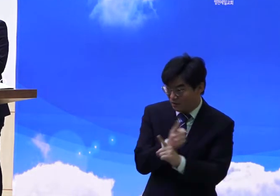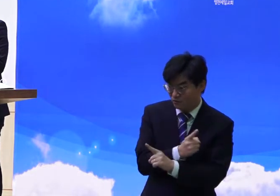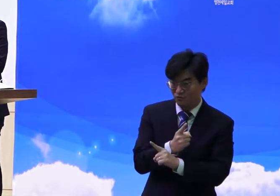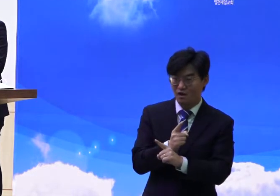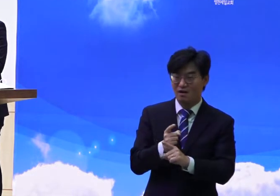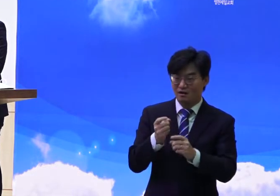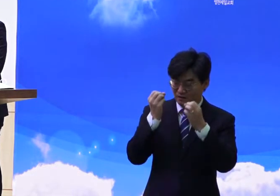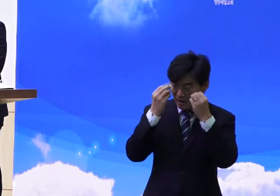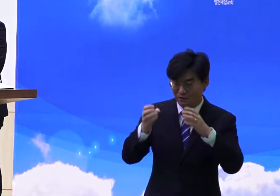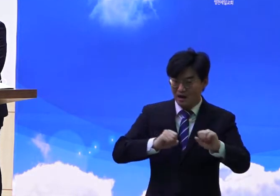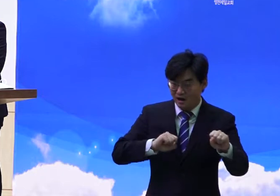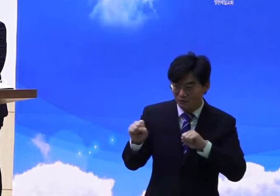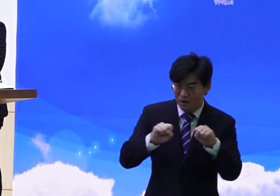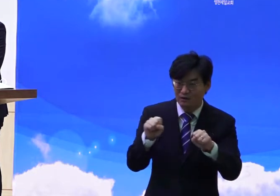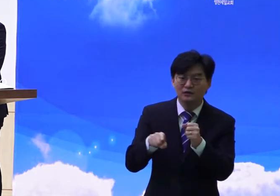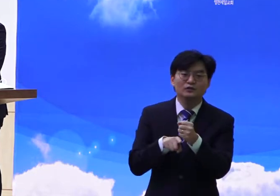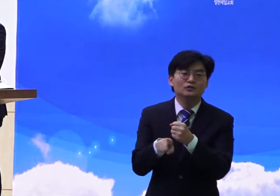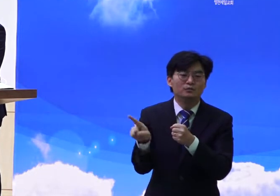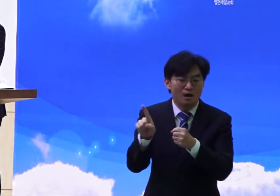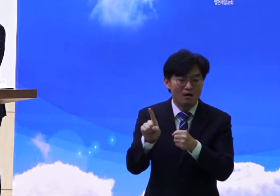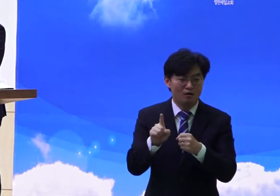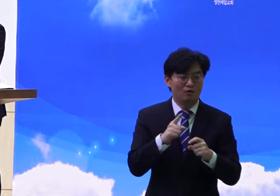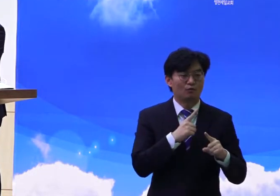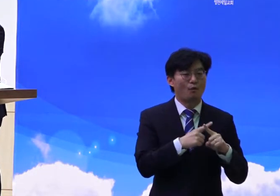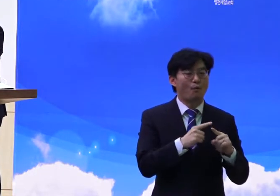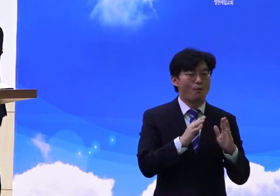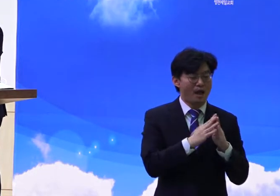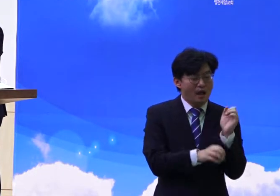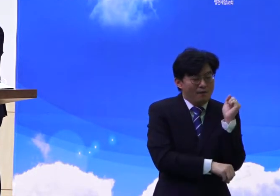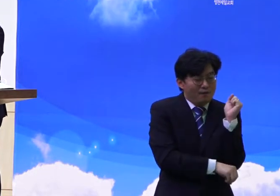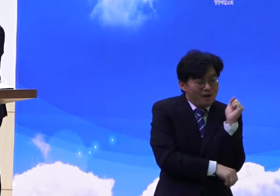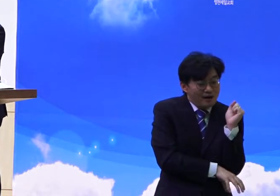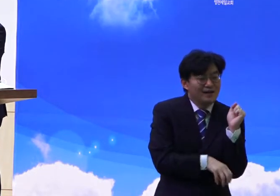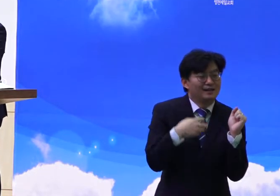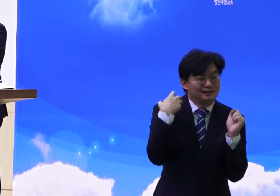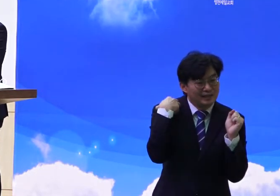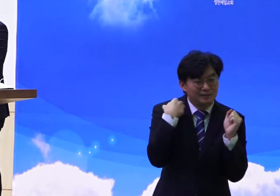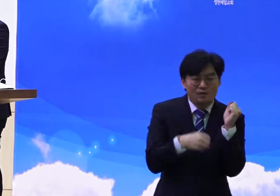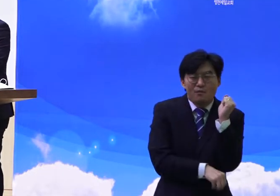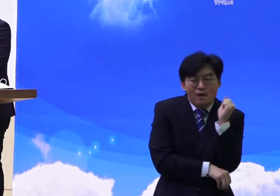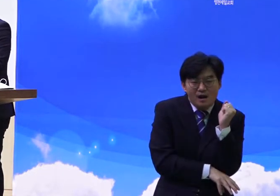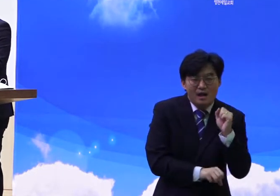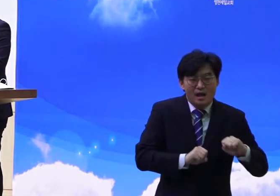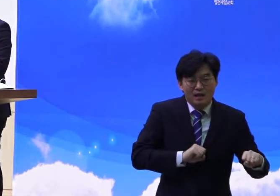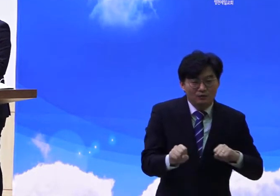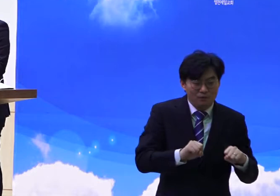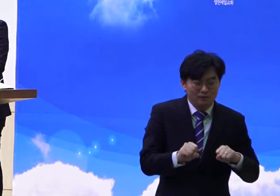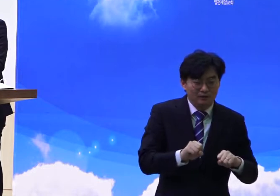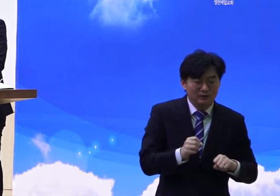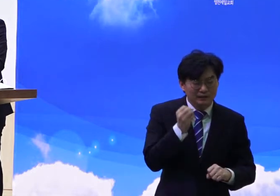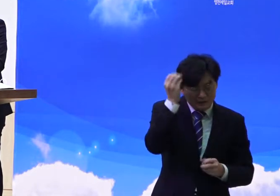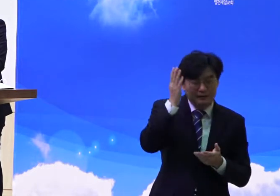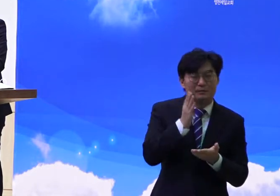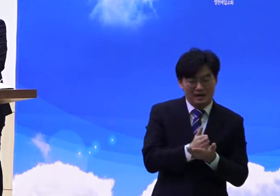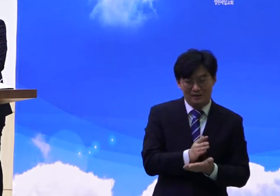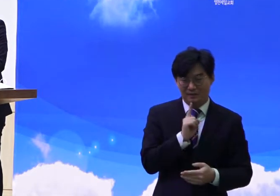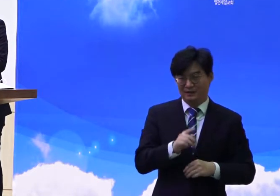것, 그런 정말 신앙 안에서의 교회의 몸짓, 또 성도 한 사람 한 사람의 본질을 향한 그런 믿음의